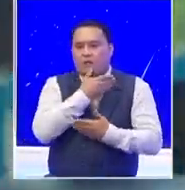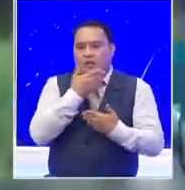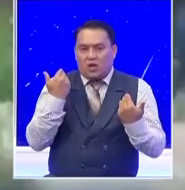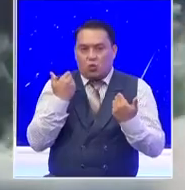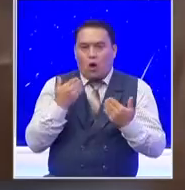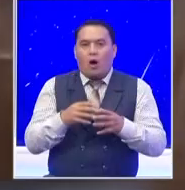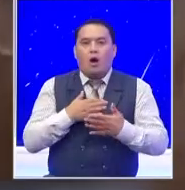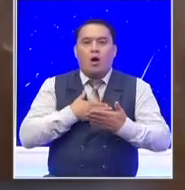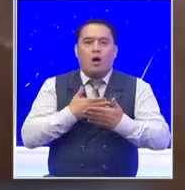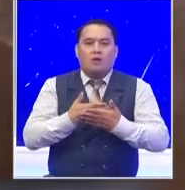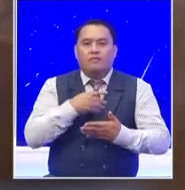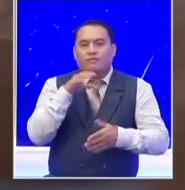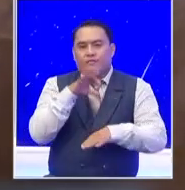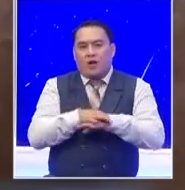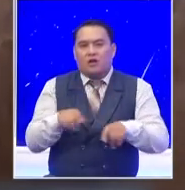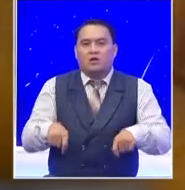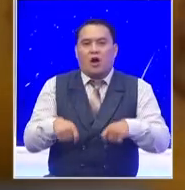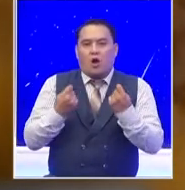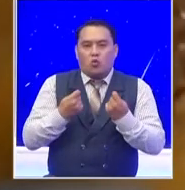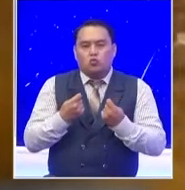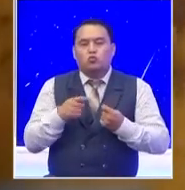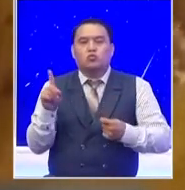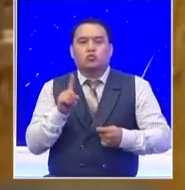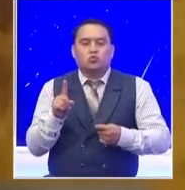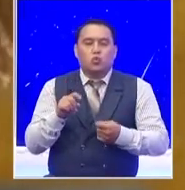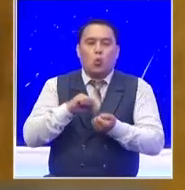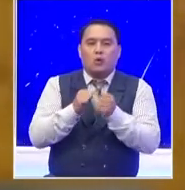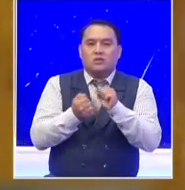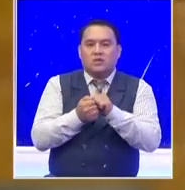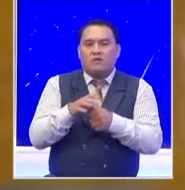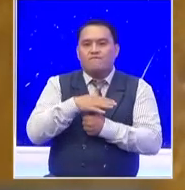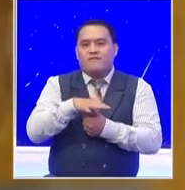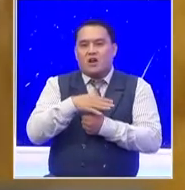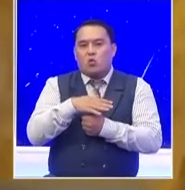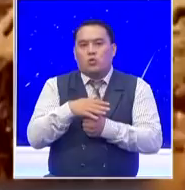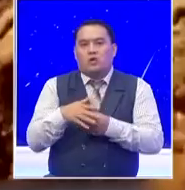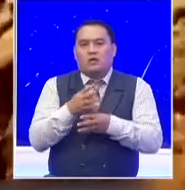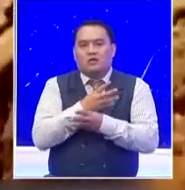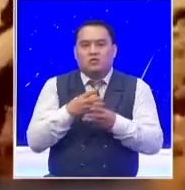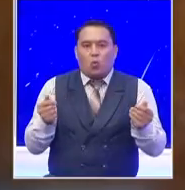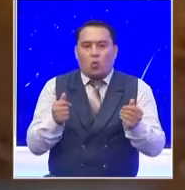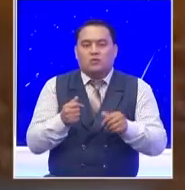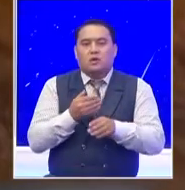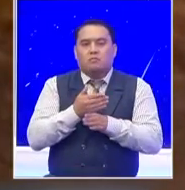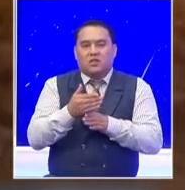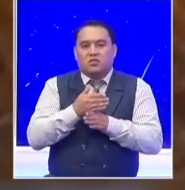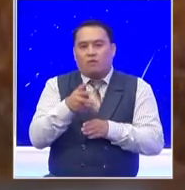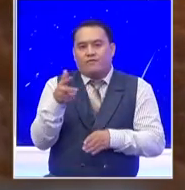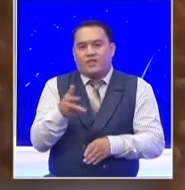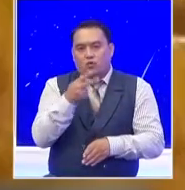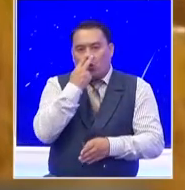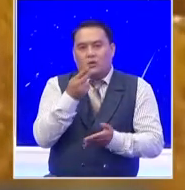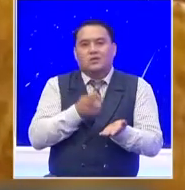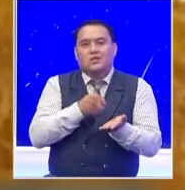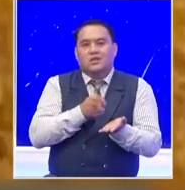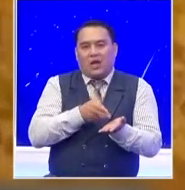Однако активисты констатируют факт разрушения Чарынского каньона именно из-за полетов вертолетов. И это подтверждает их видео. О чем